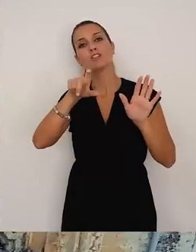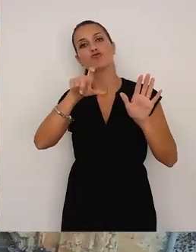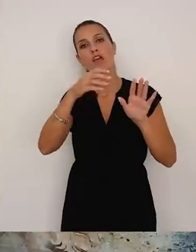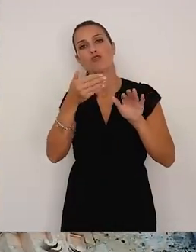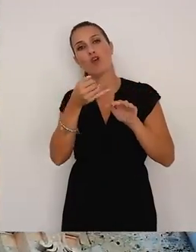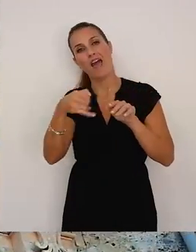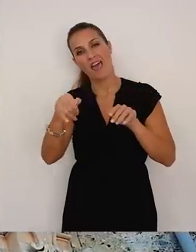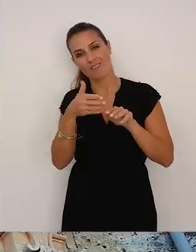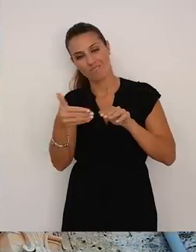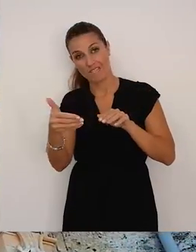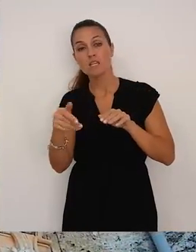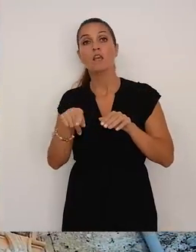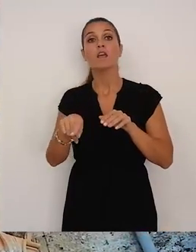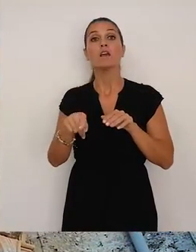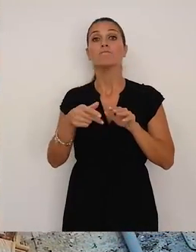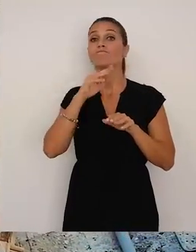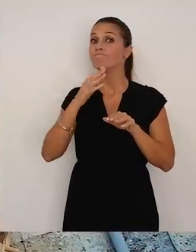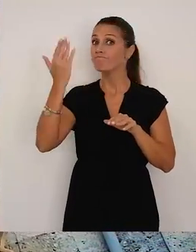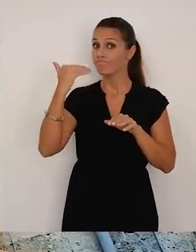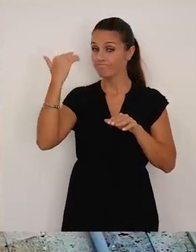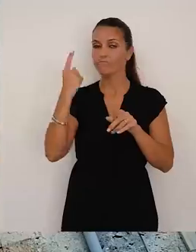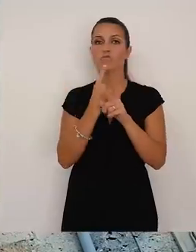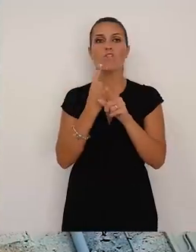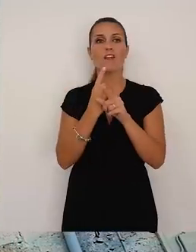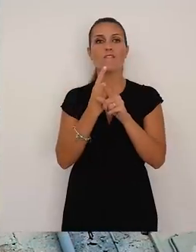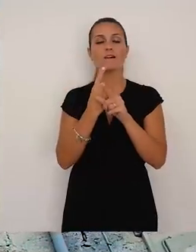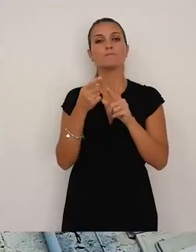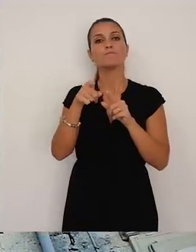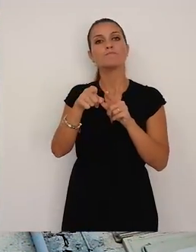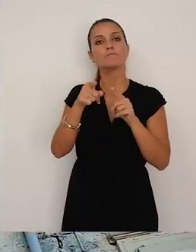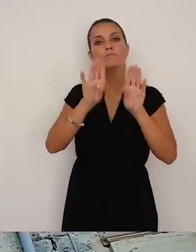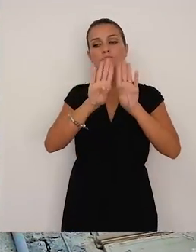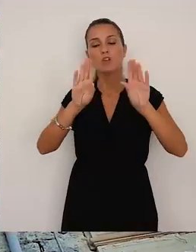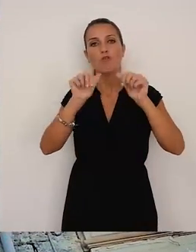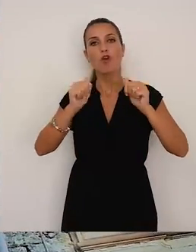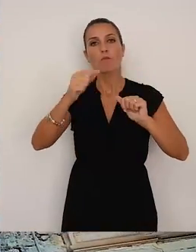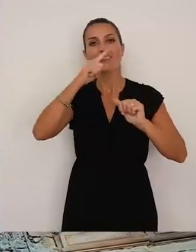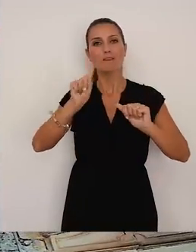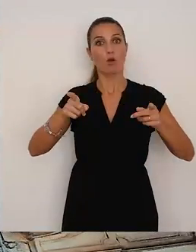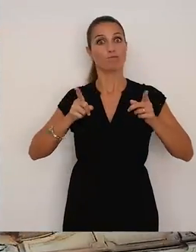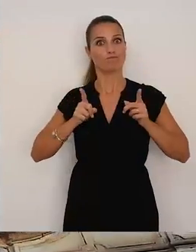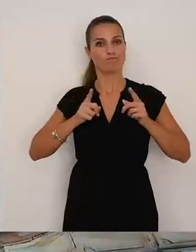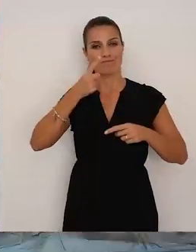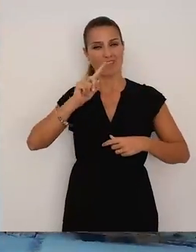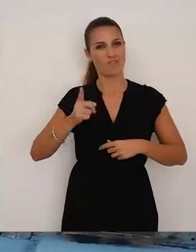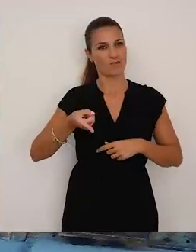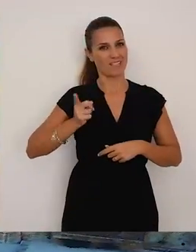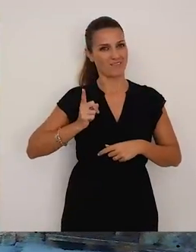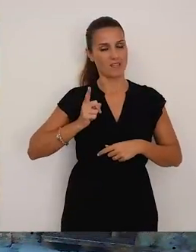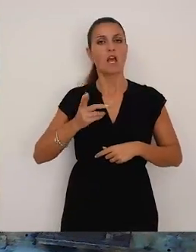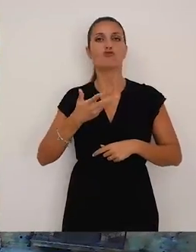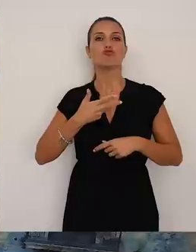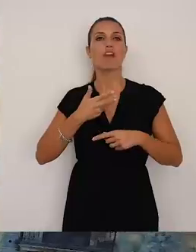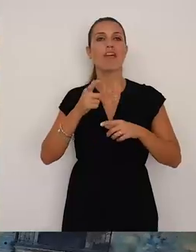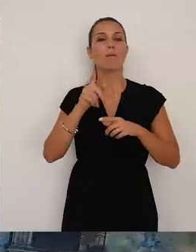Anticamente l'edificio doveva possedere un'organizzazione strutturale di tipo difensivo, come ricordano i resti di alcuni elementi tardo